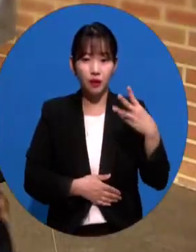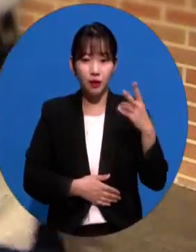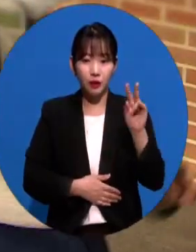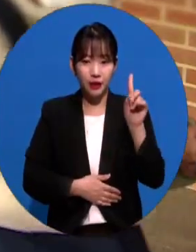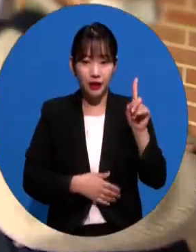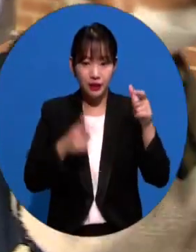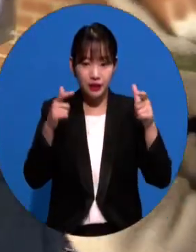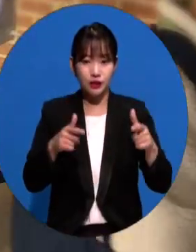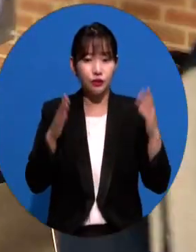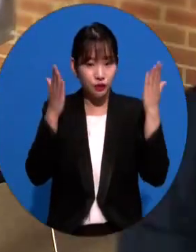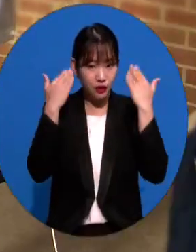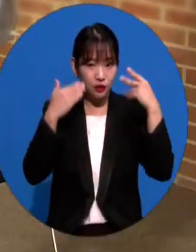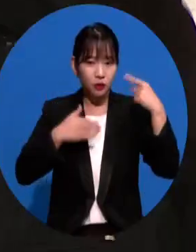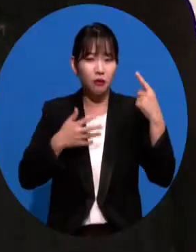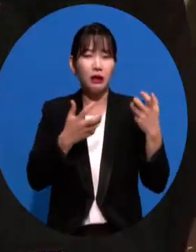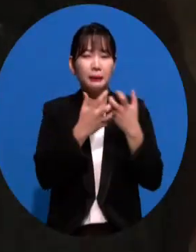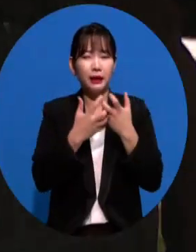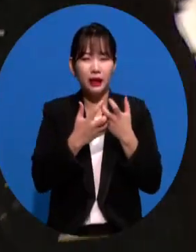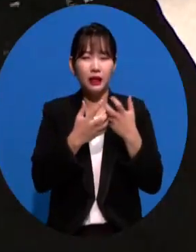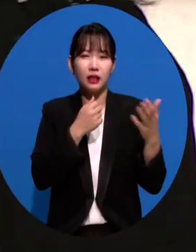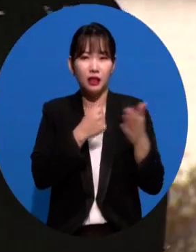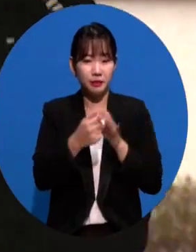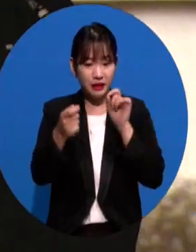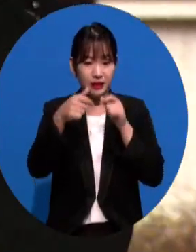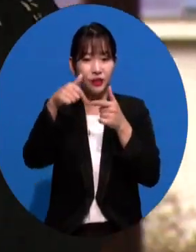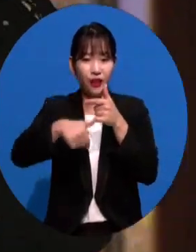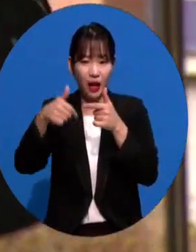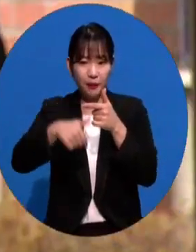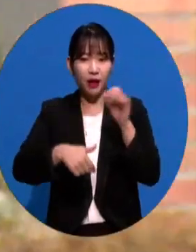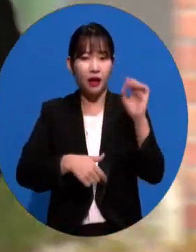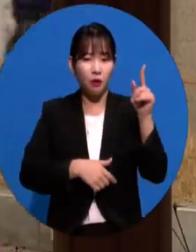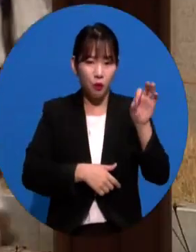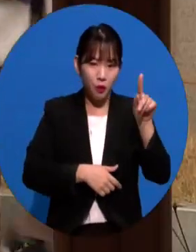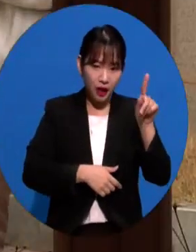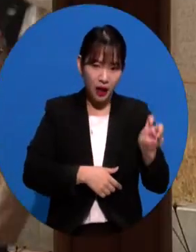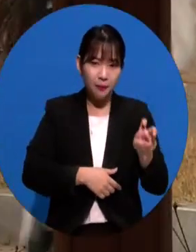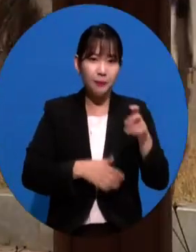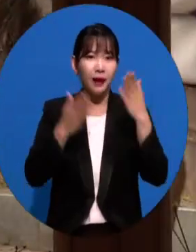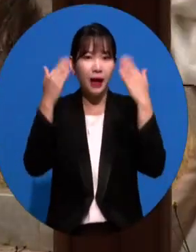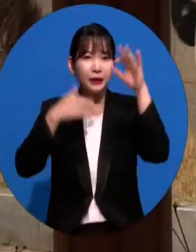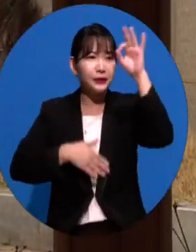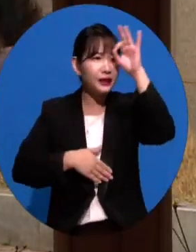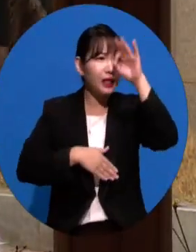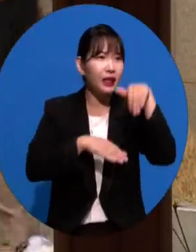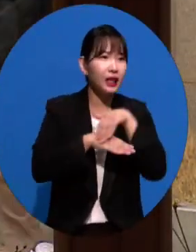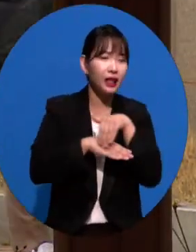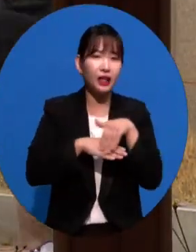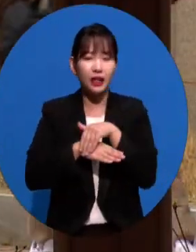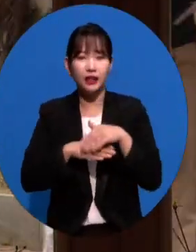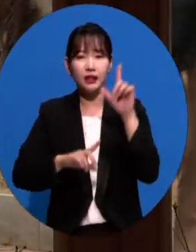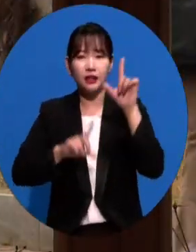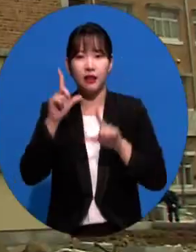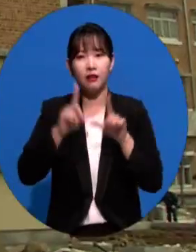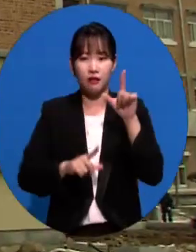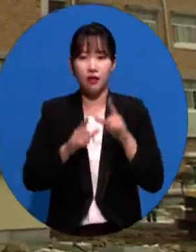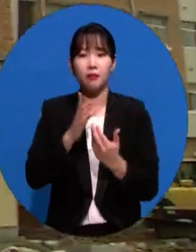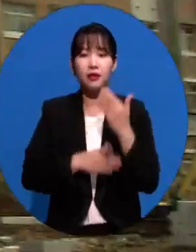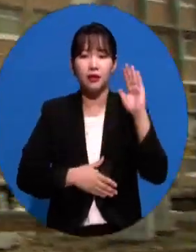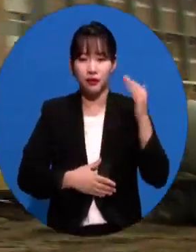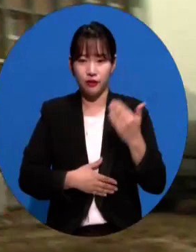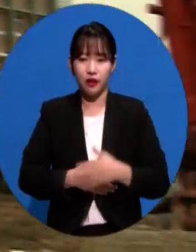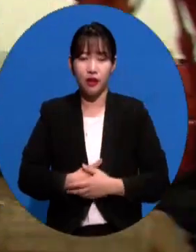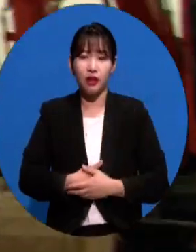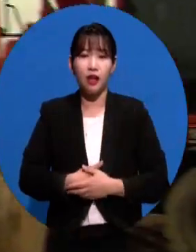월영 1지 과밀 상태여서 인근 남악으로 또 오감으로 학교를 찾아 떠돌은 상황이 예고되고 있습니다